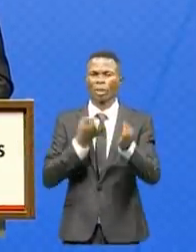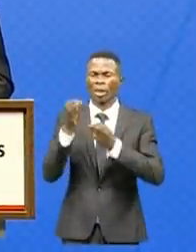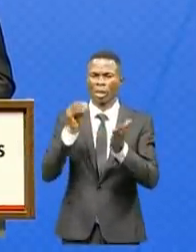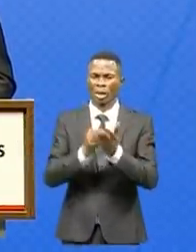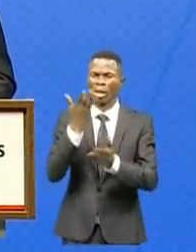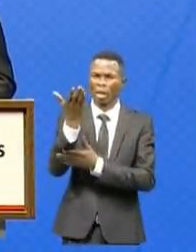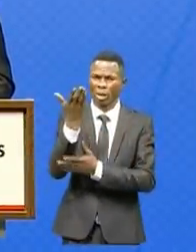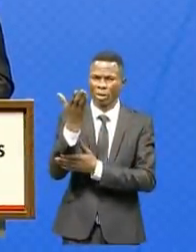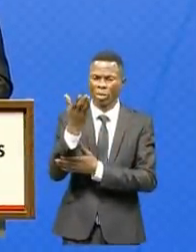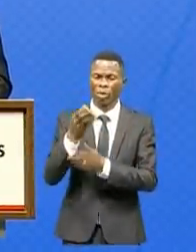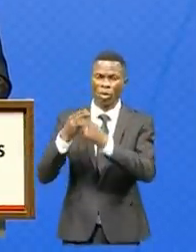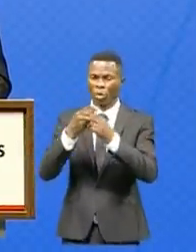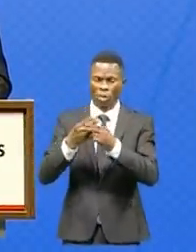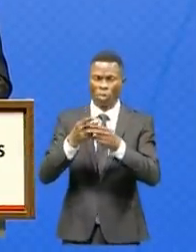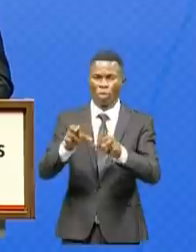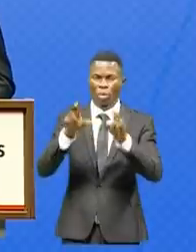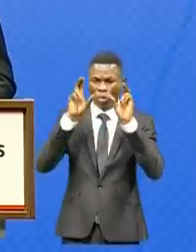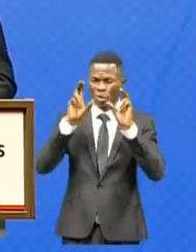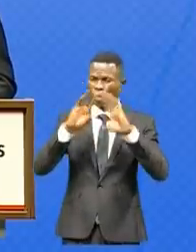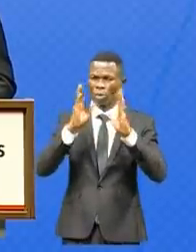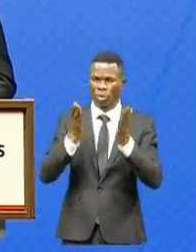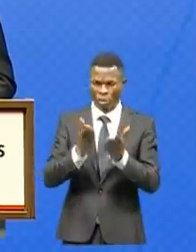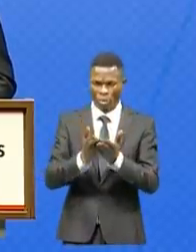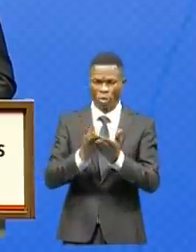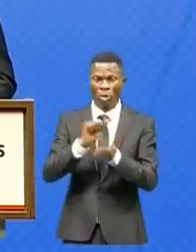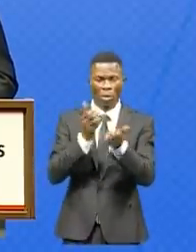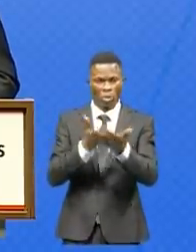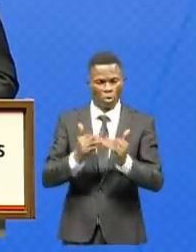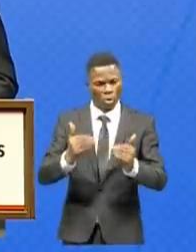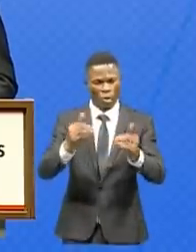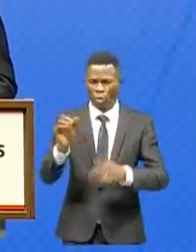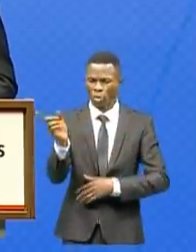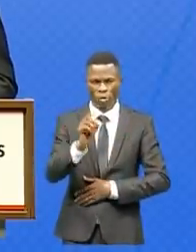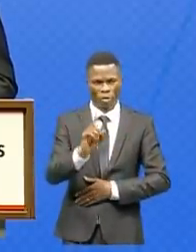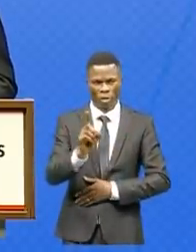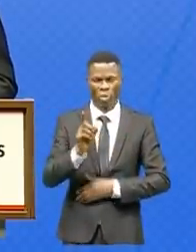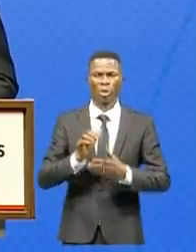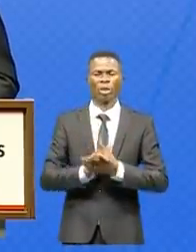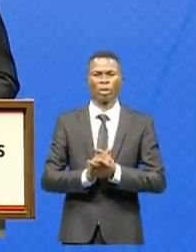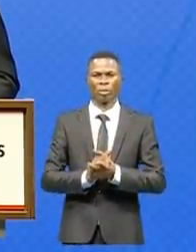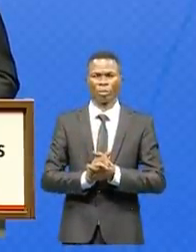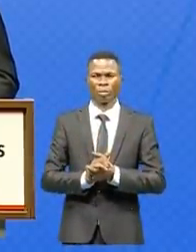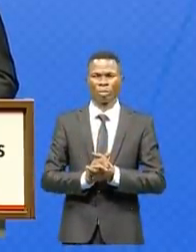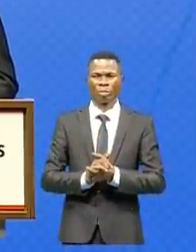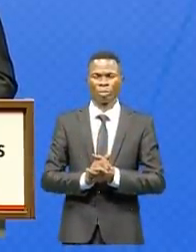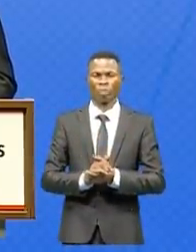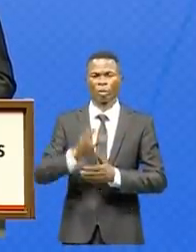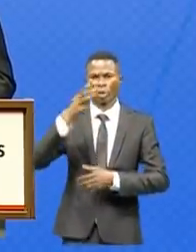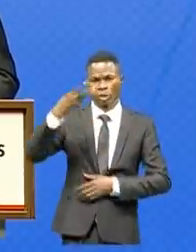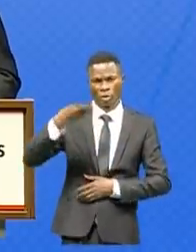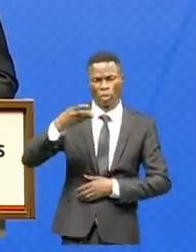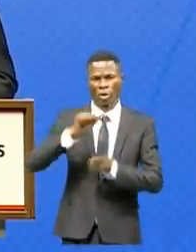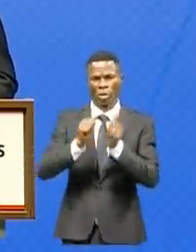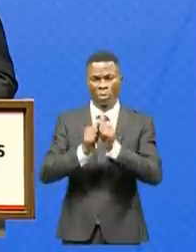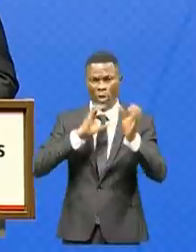son appel à la vigilance de tous pour que de tels faits ne puissent plus jamais se reproduire. Troisième point